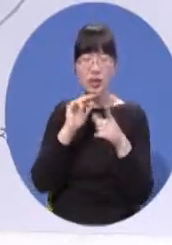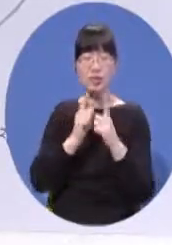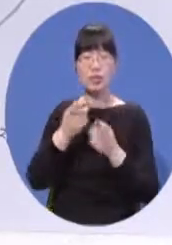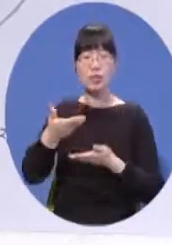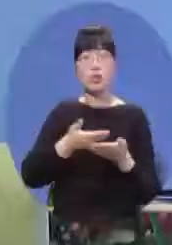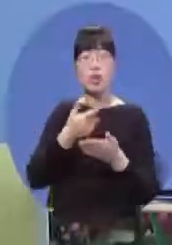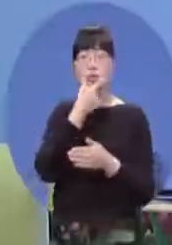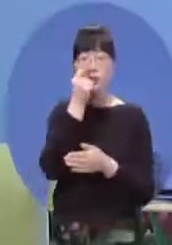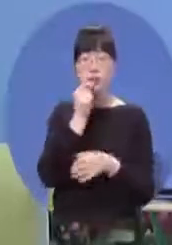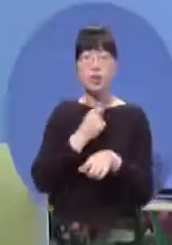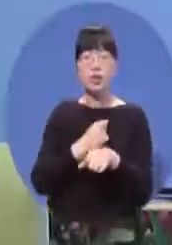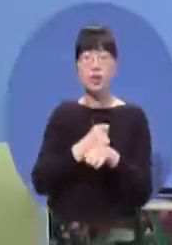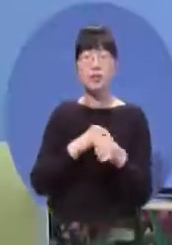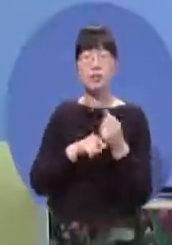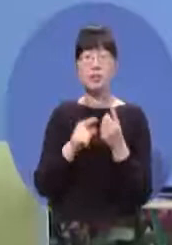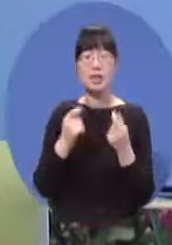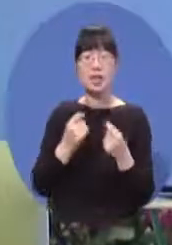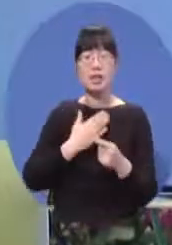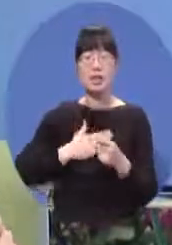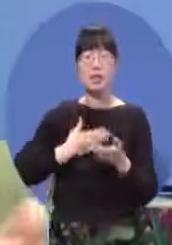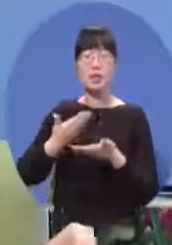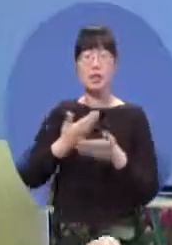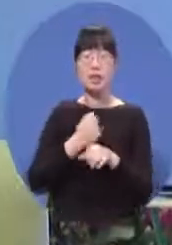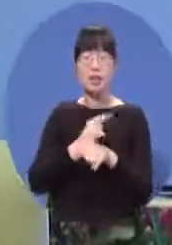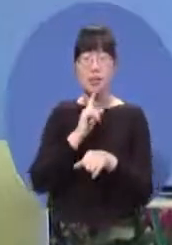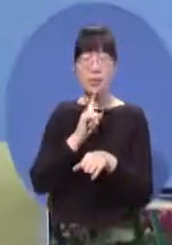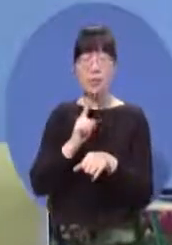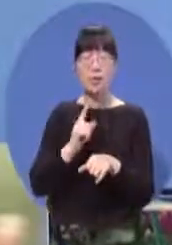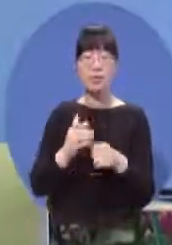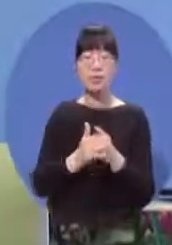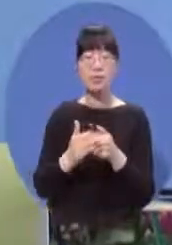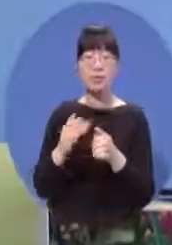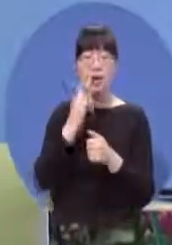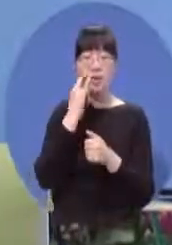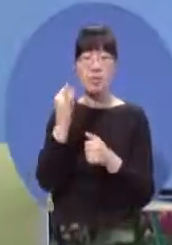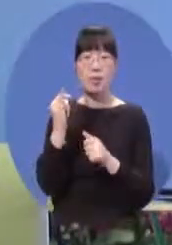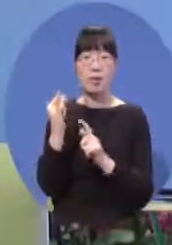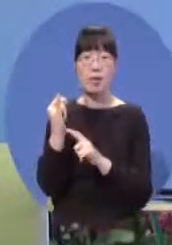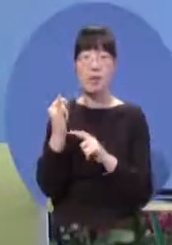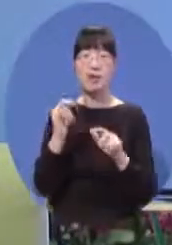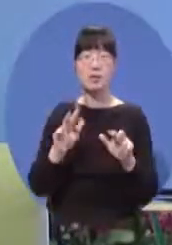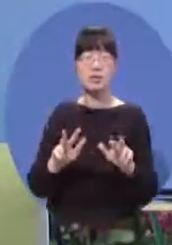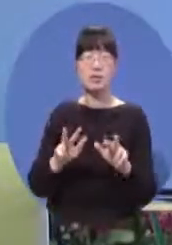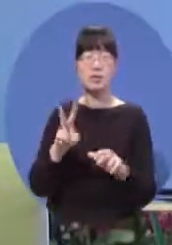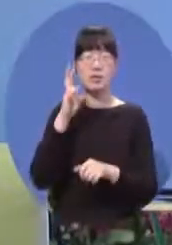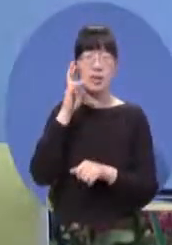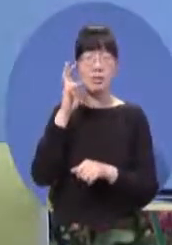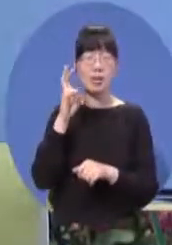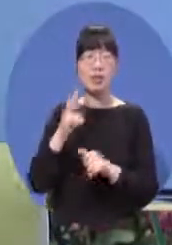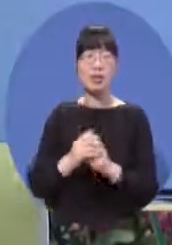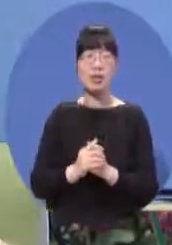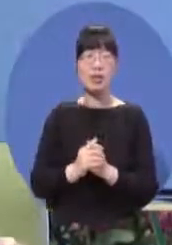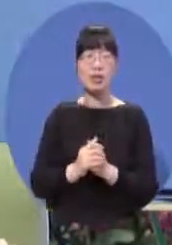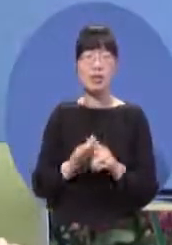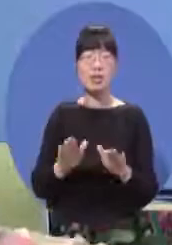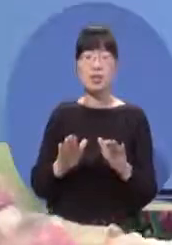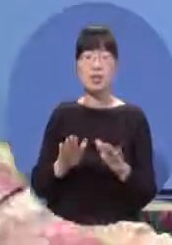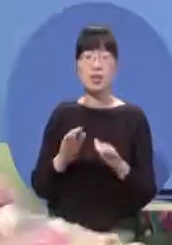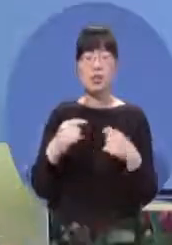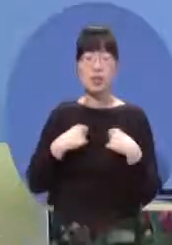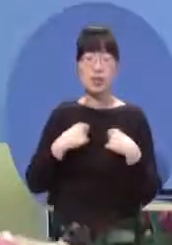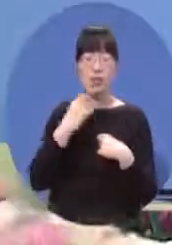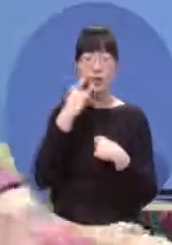상호작용이 좀 부족하다는 뜻이거든요. 감정 교류가요. 그래서 좀 엄마하고도 이 아이가 아마 좀 그 이것도 지금